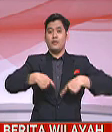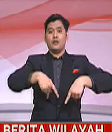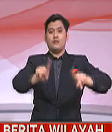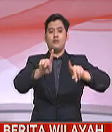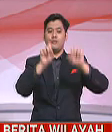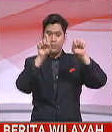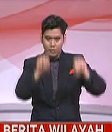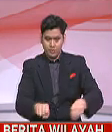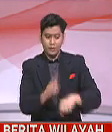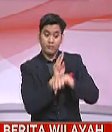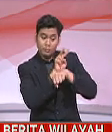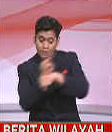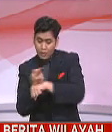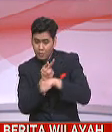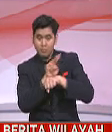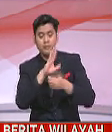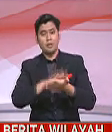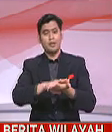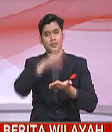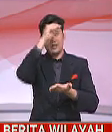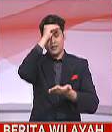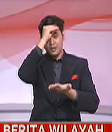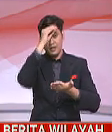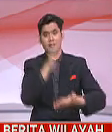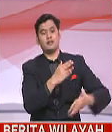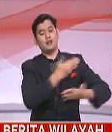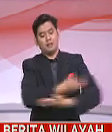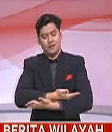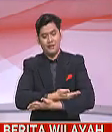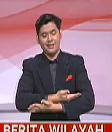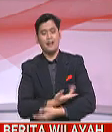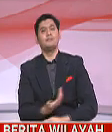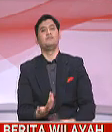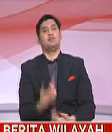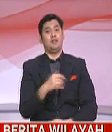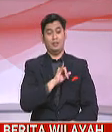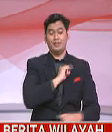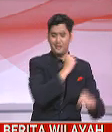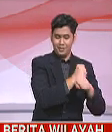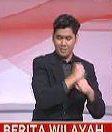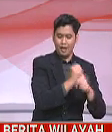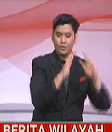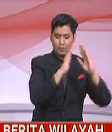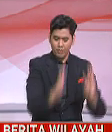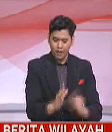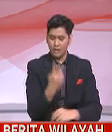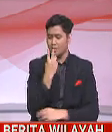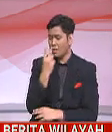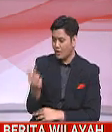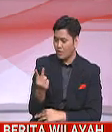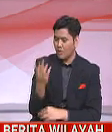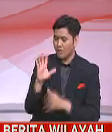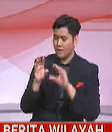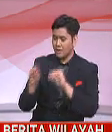pembelajaran anak-anak. Sambil work from home, sambil tengok anak-anak belajar, macam-macam kerana. Tapi seronok